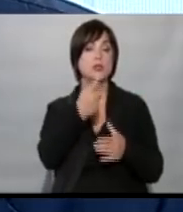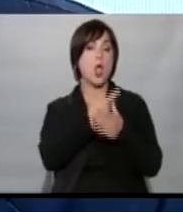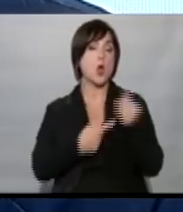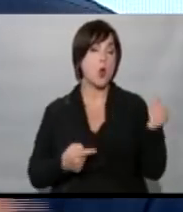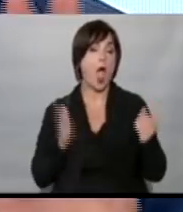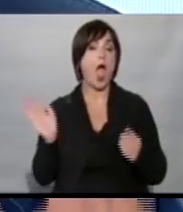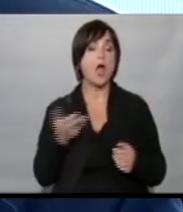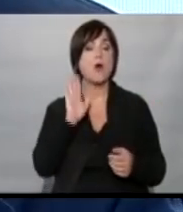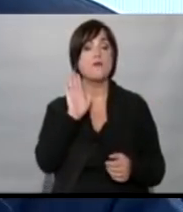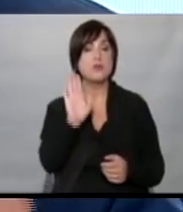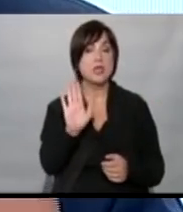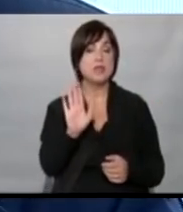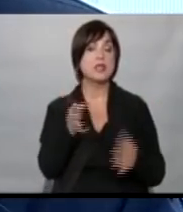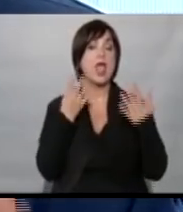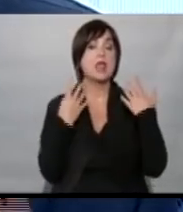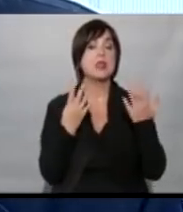и ако вие може би